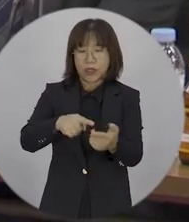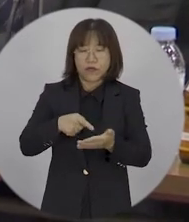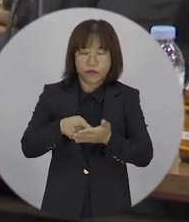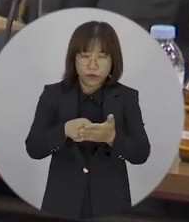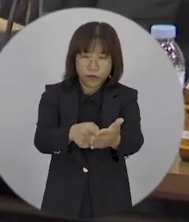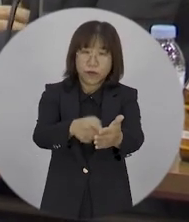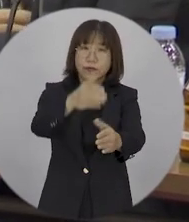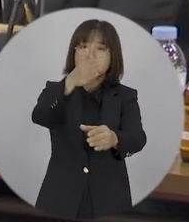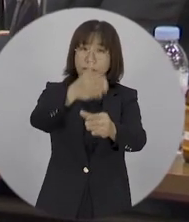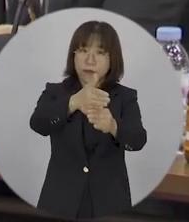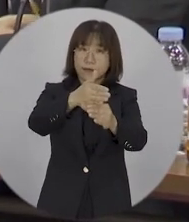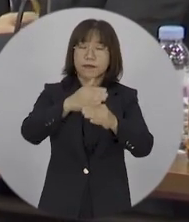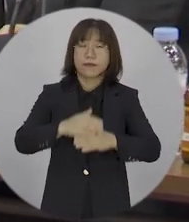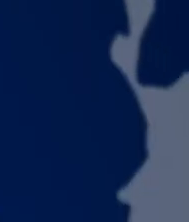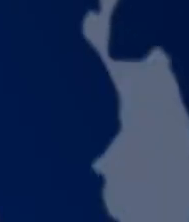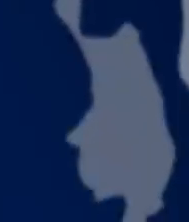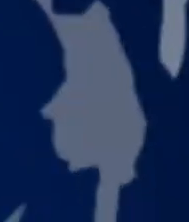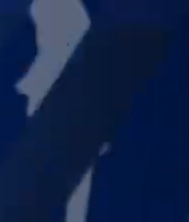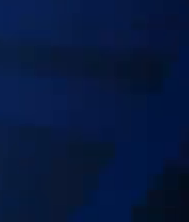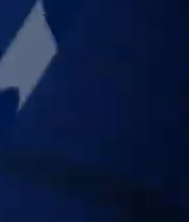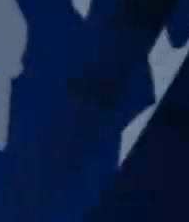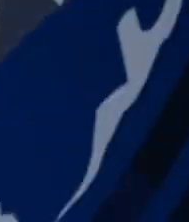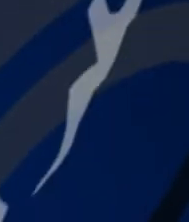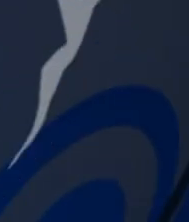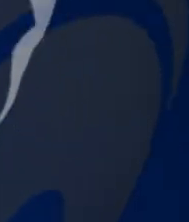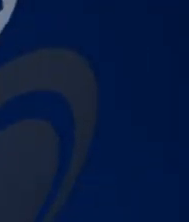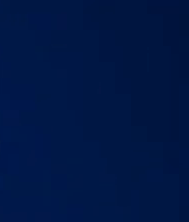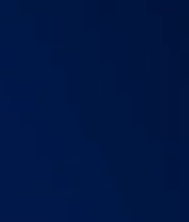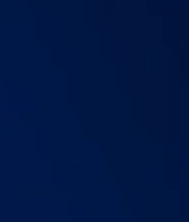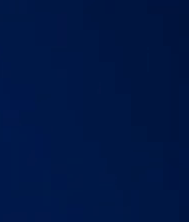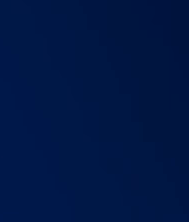있습니다 으